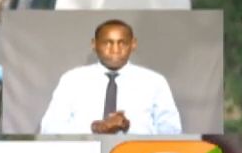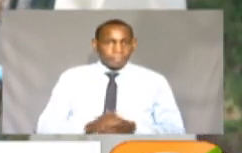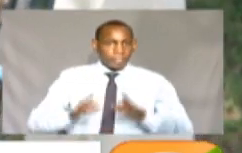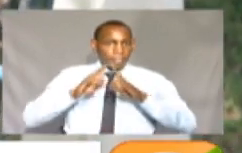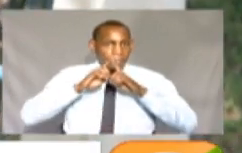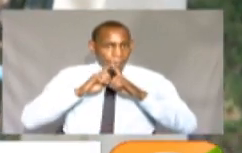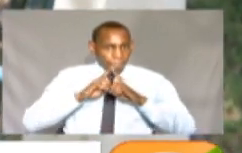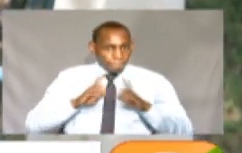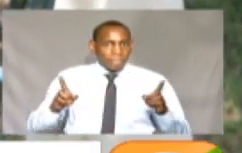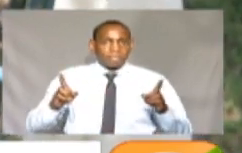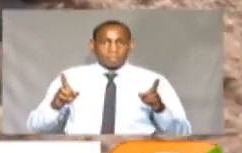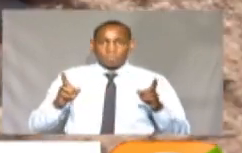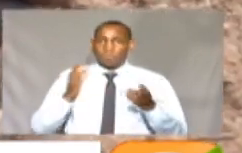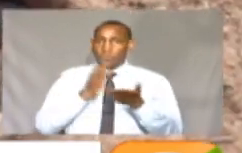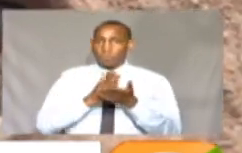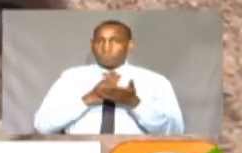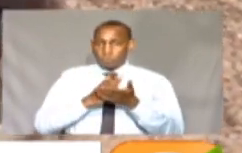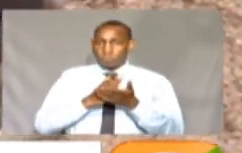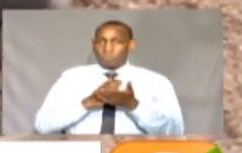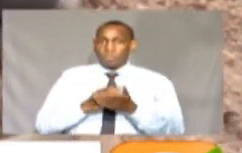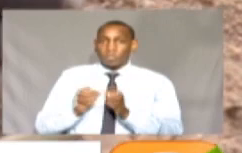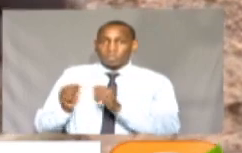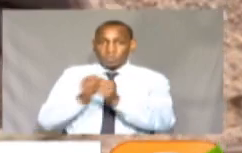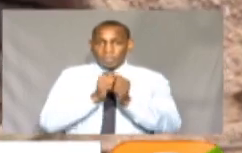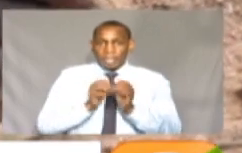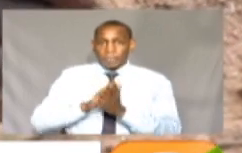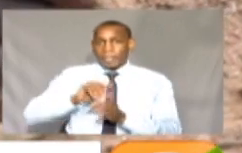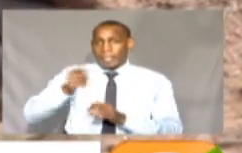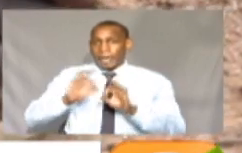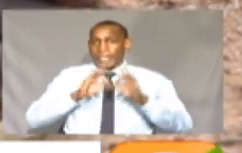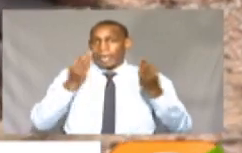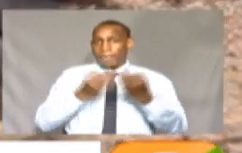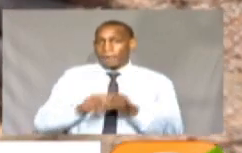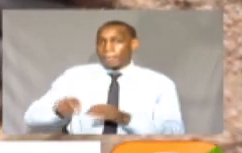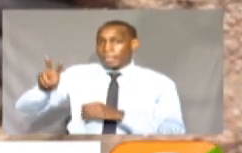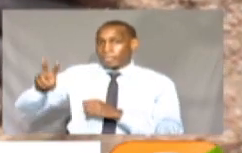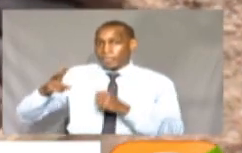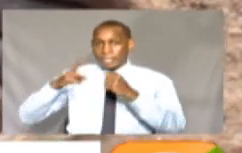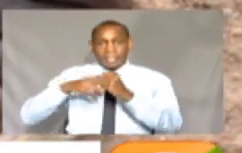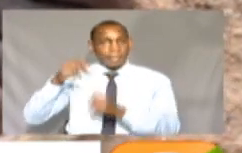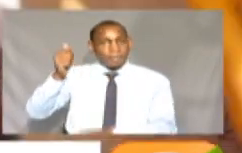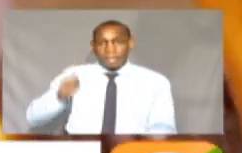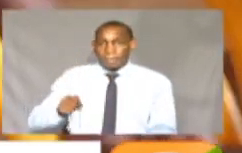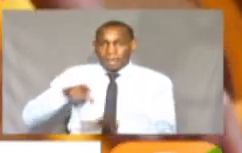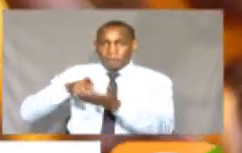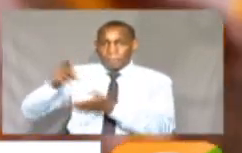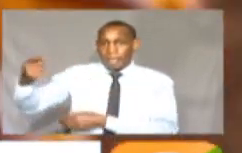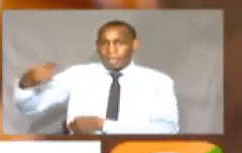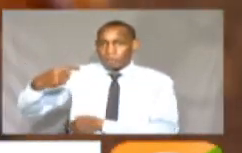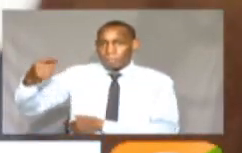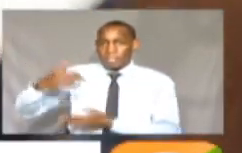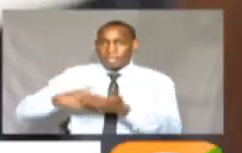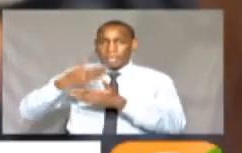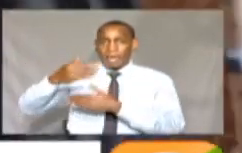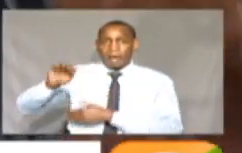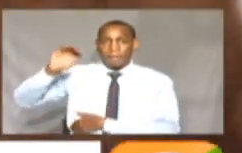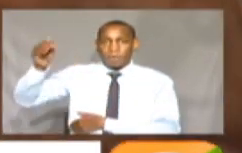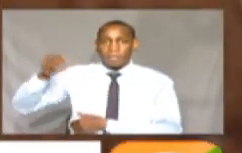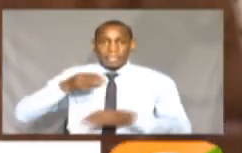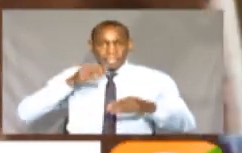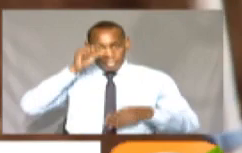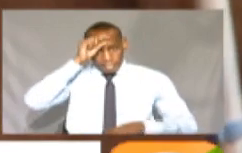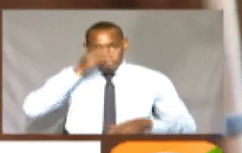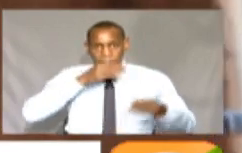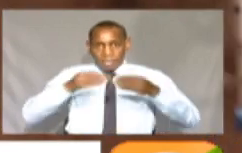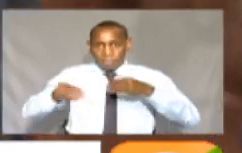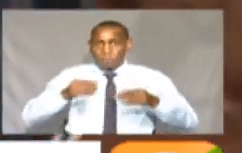Ila kinachompa dhiki zaidi ni kwamba yeye na familia nyingine 27 hazijafidiwa hata baada ya serikali ya kaunti ya Busia